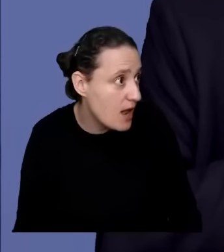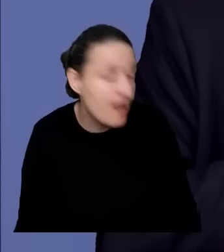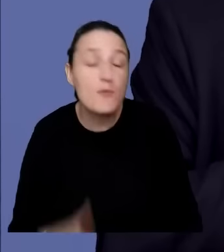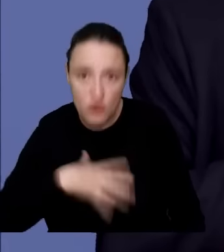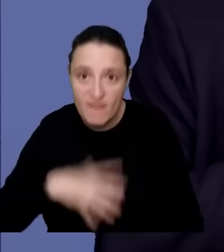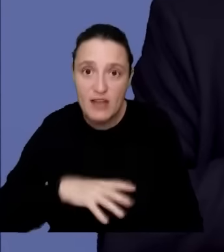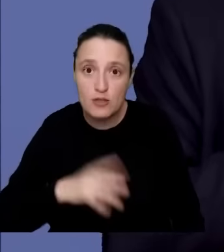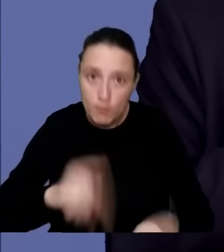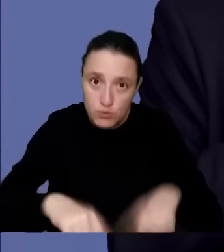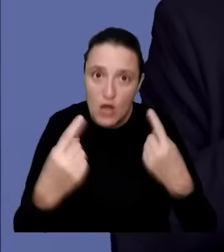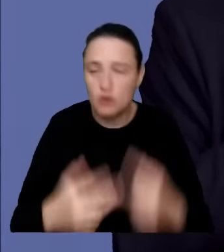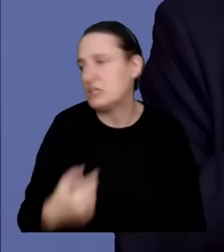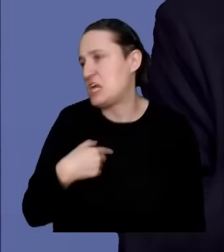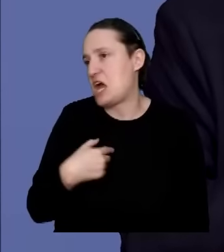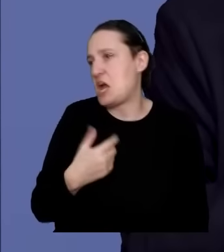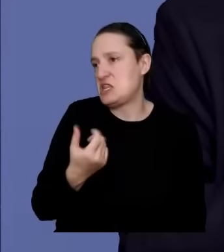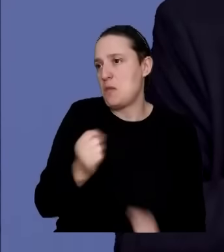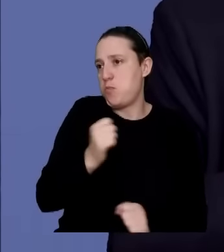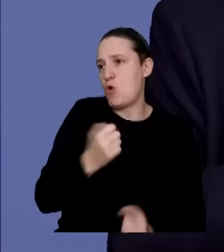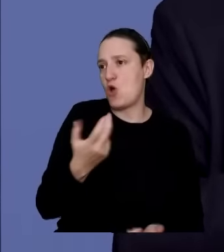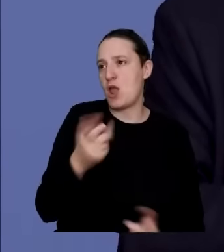przek niey